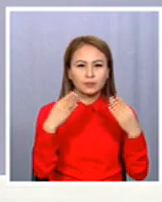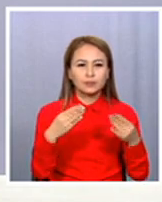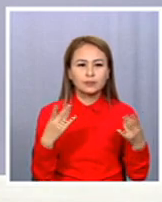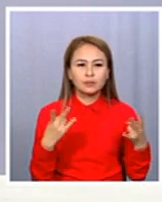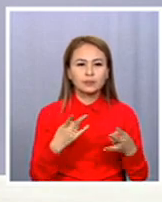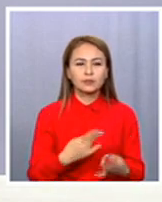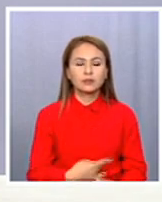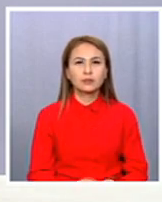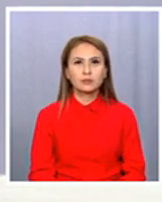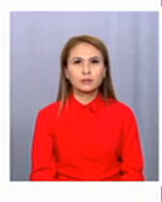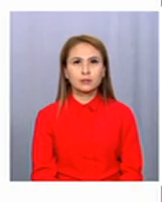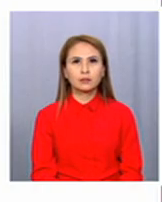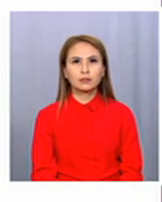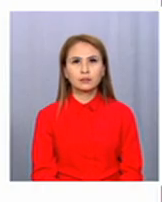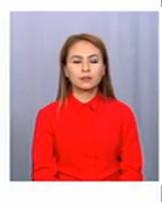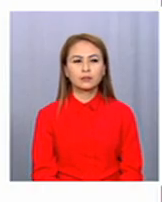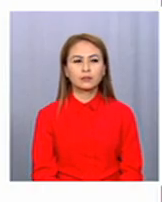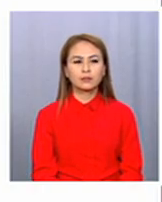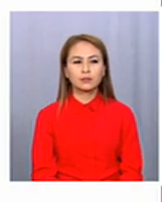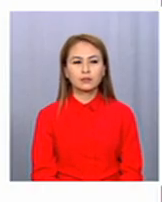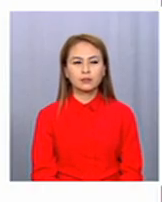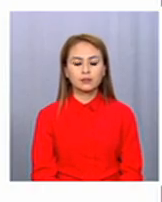Жалған ақпарат беру қажет.